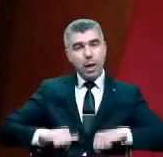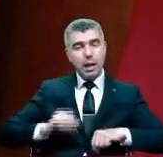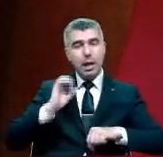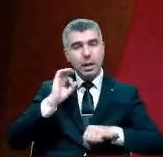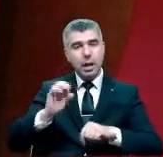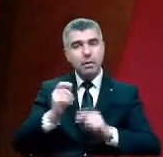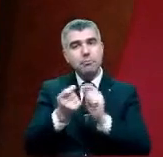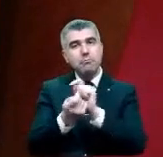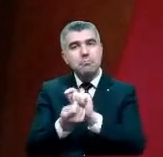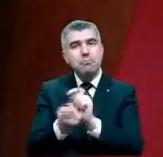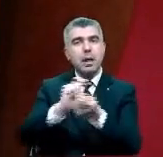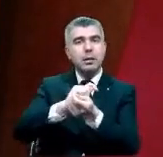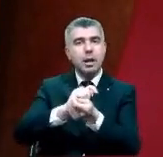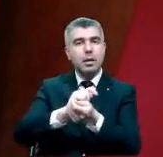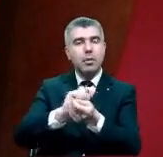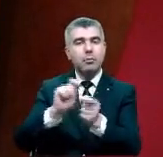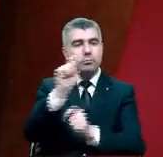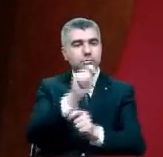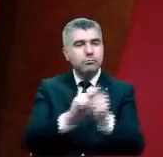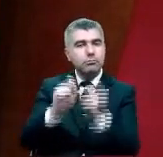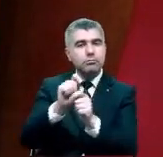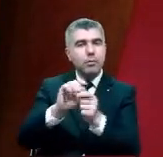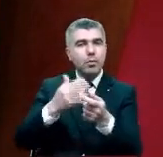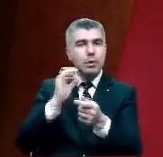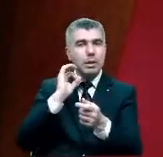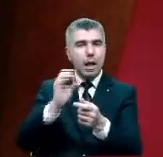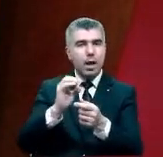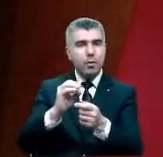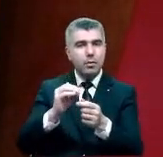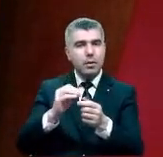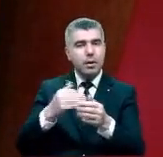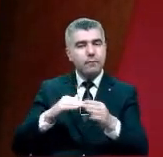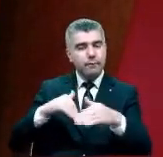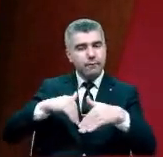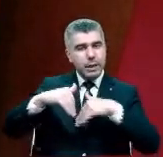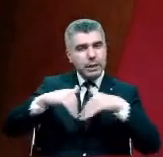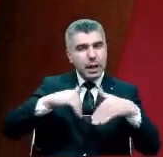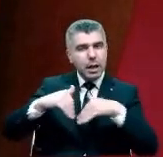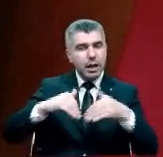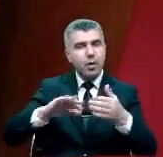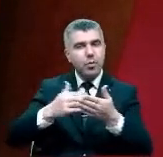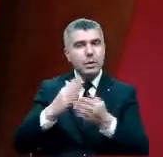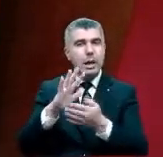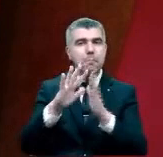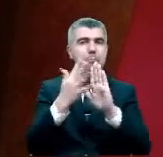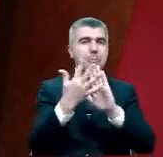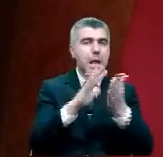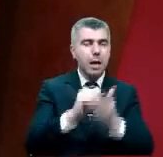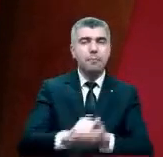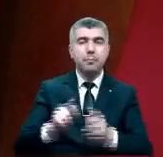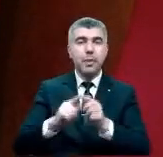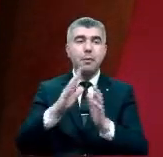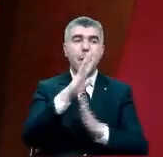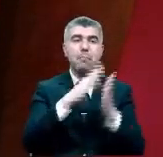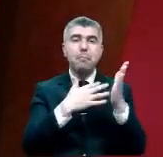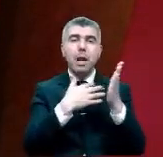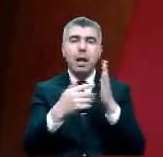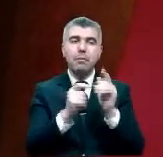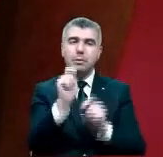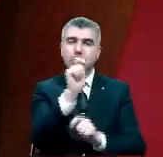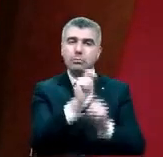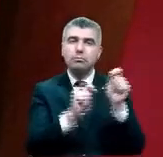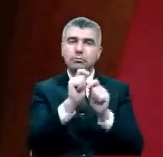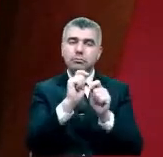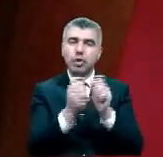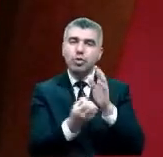الهادفه الى تاهيل القطاع ديال النقل الطرقي وتحسين مؤشرات السلامه الطرقيه وحمايه البيئه، تم اعداد برنامج لتجديد اسطول النقل